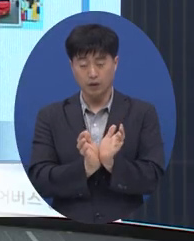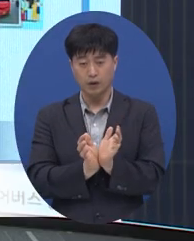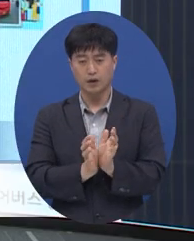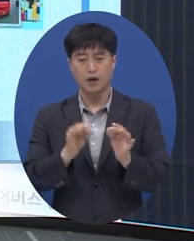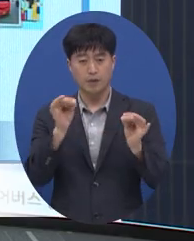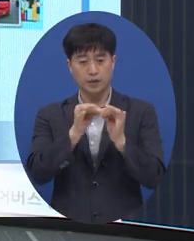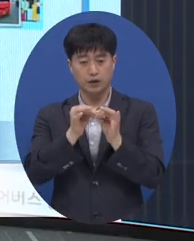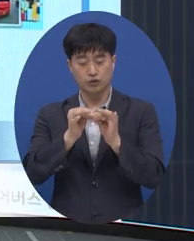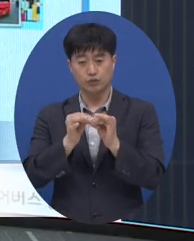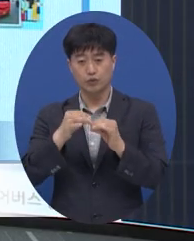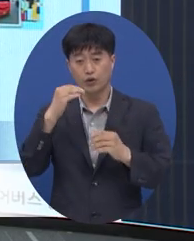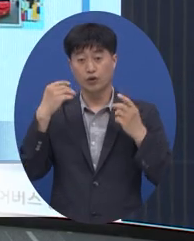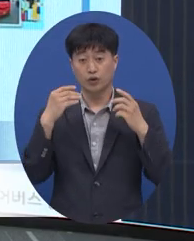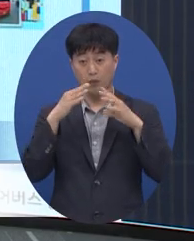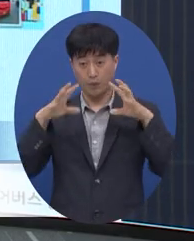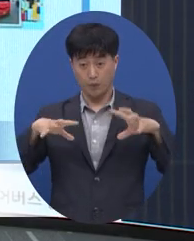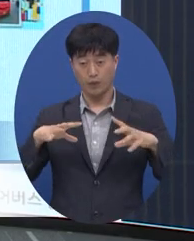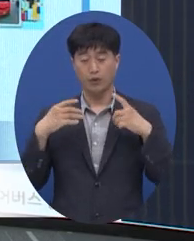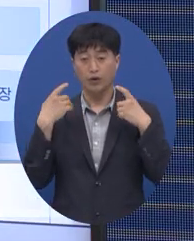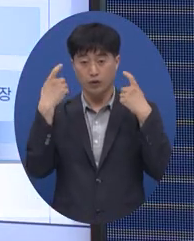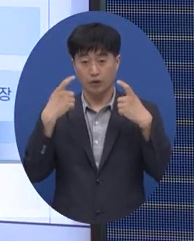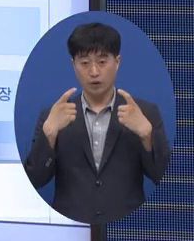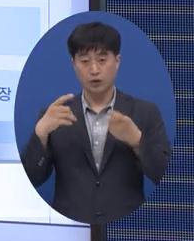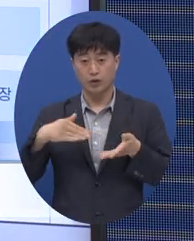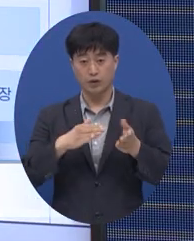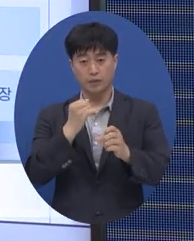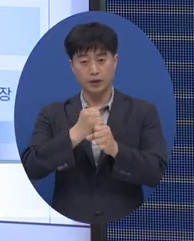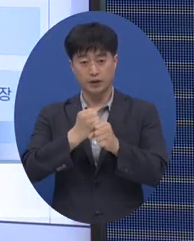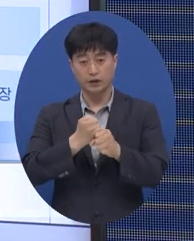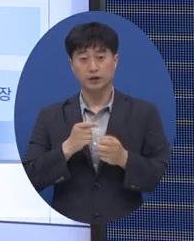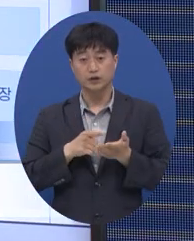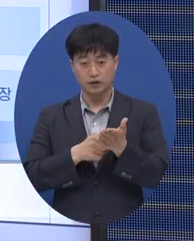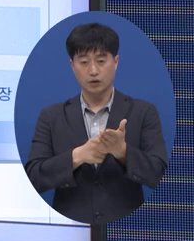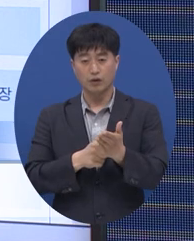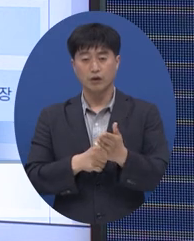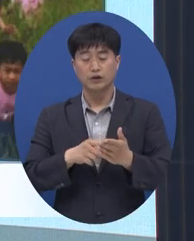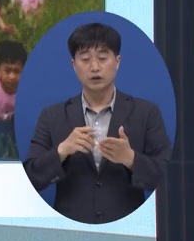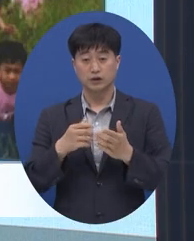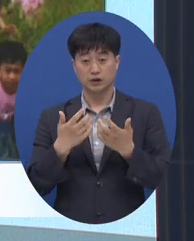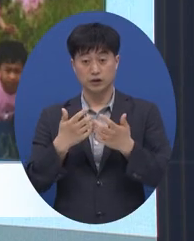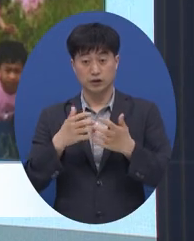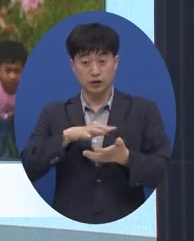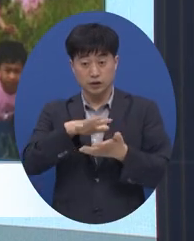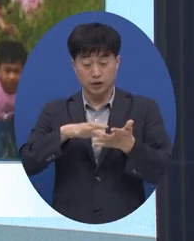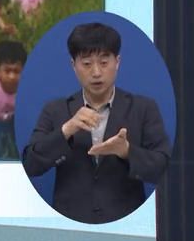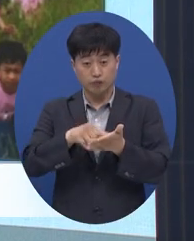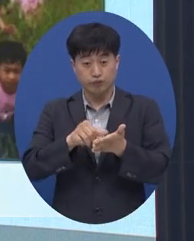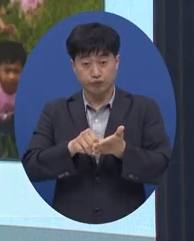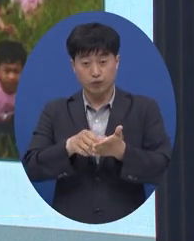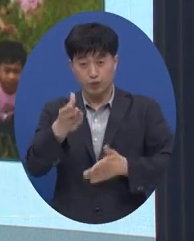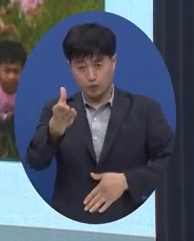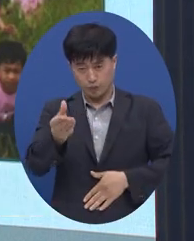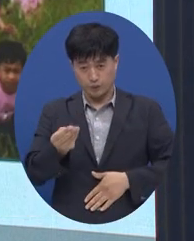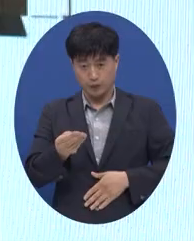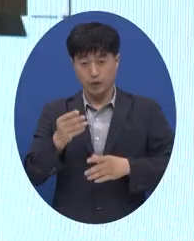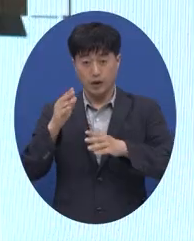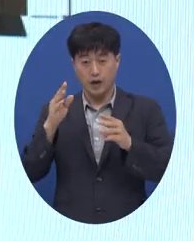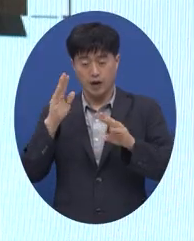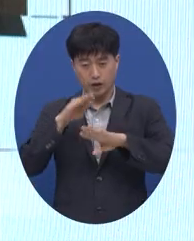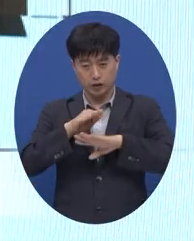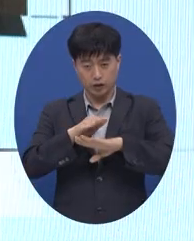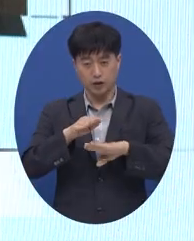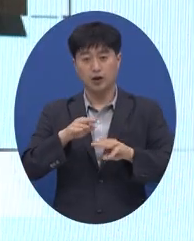시티 투어 코스를 만들자 는 의견부터 장난감 도서관을 통한 어린이집 차량 카시트 대어 방안까지